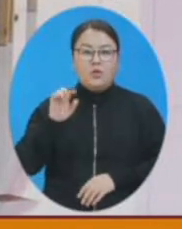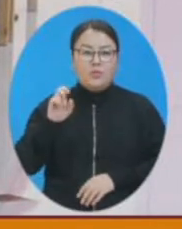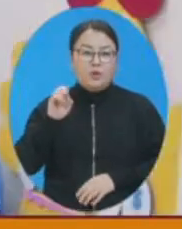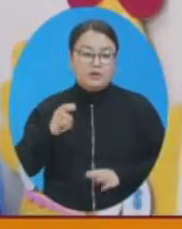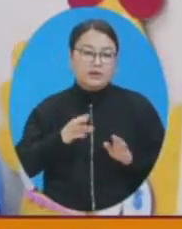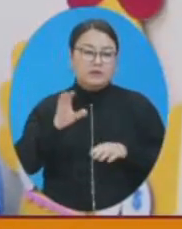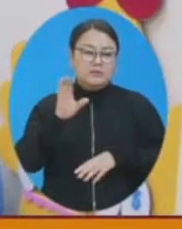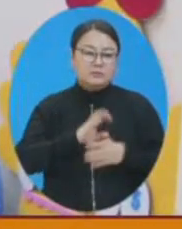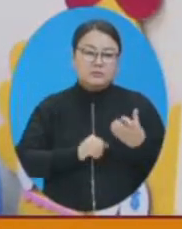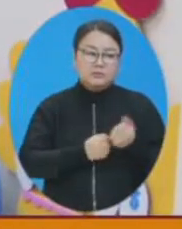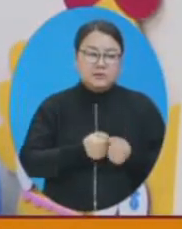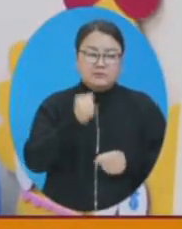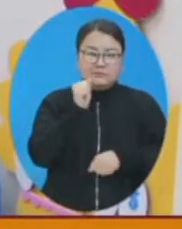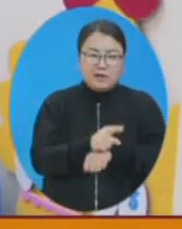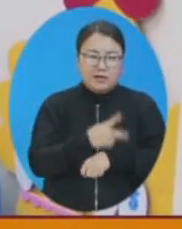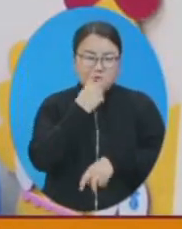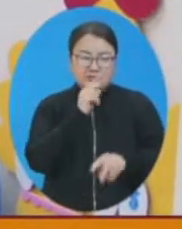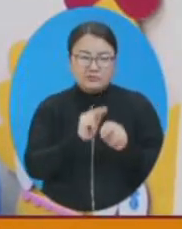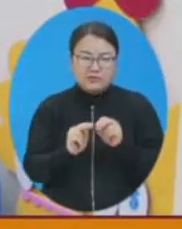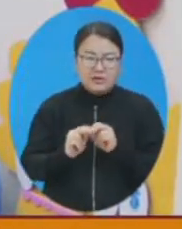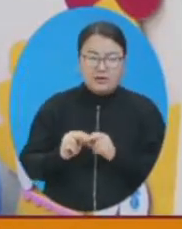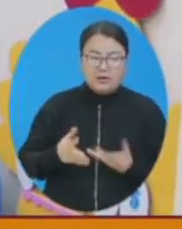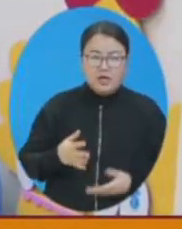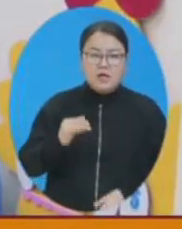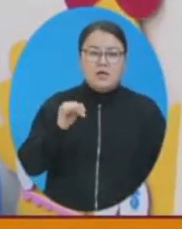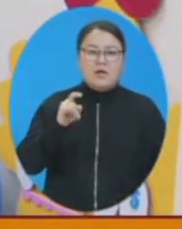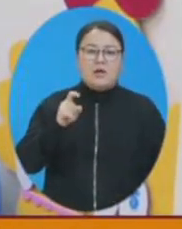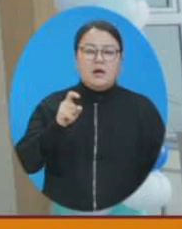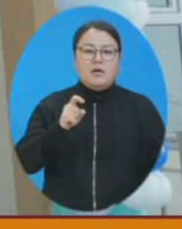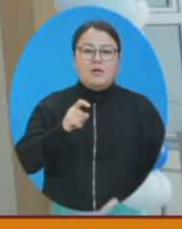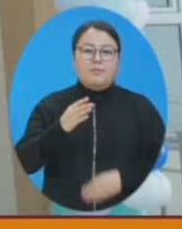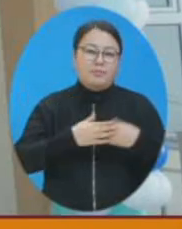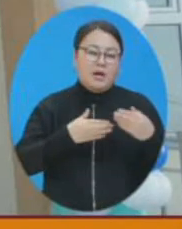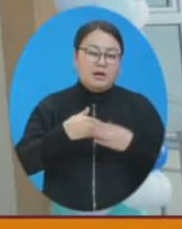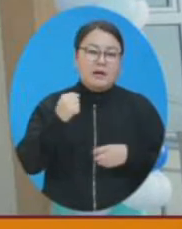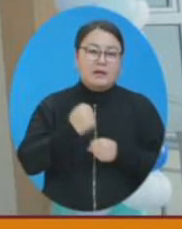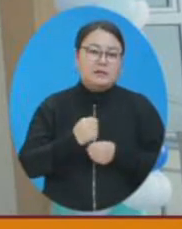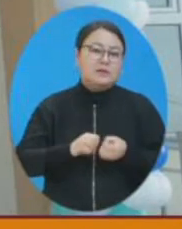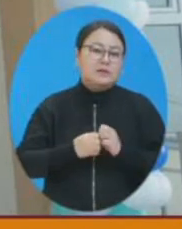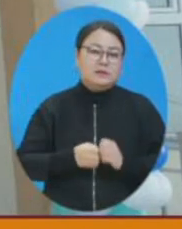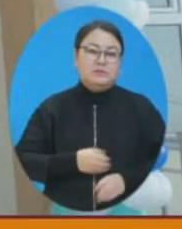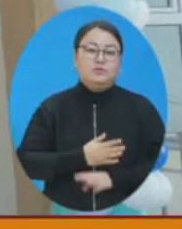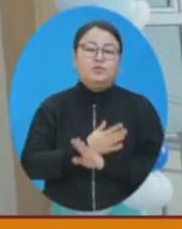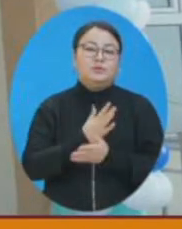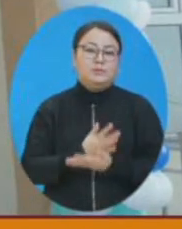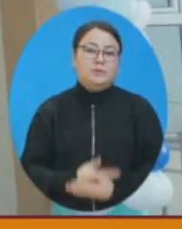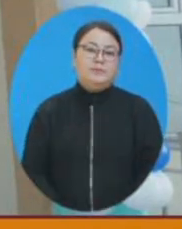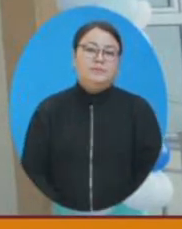оруулалтын газар цахиалагчийн хяналтыг хэрэгжүүлж, Инч Хами компани барилга угсралтын ажлыг хийж гүйцэтгэжээ.